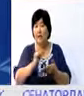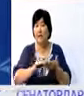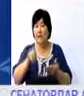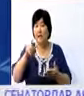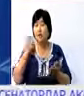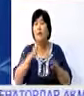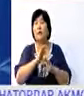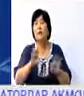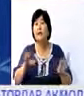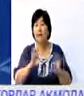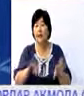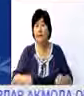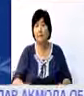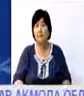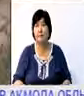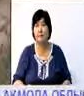бейнематериалында толығырақ.